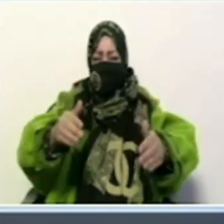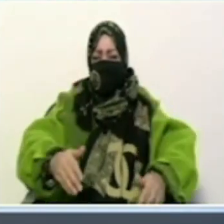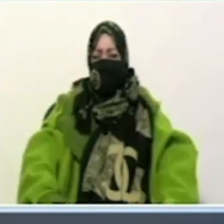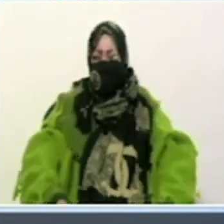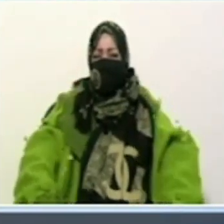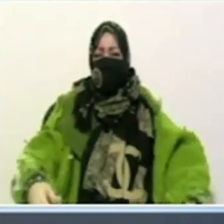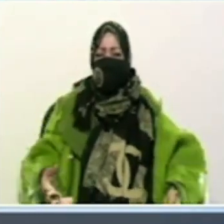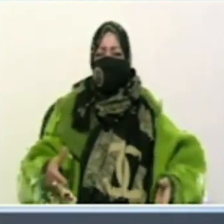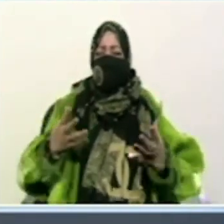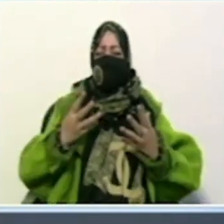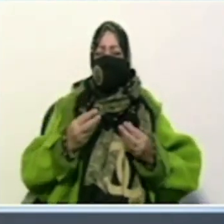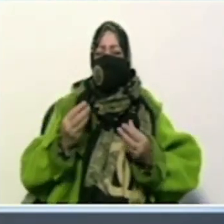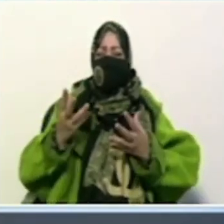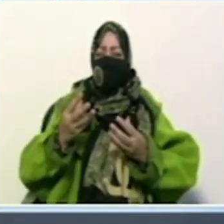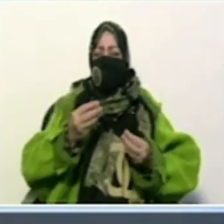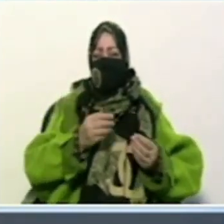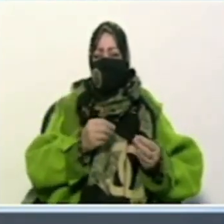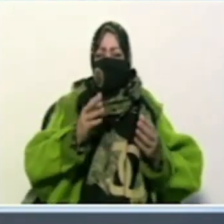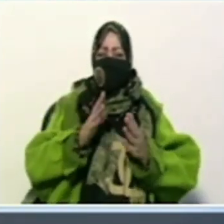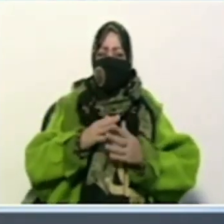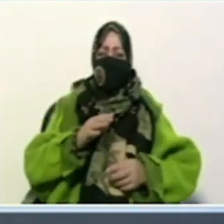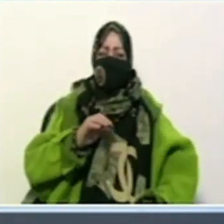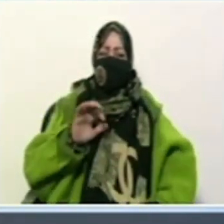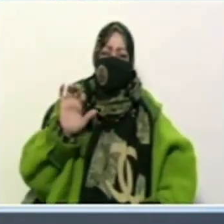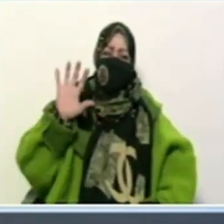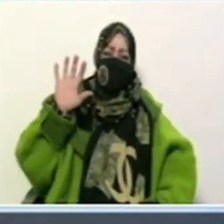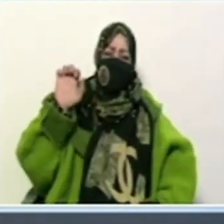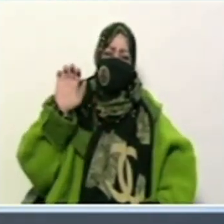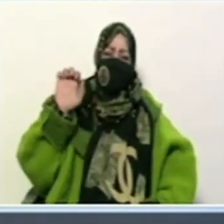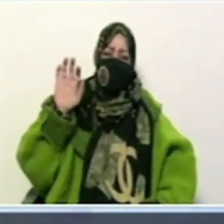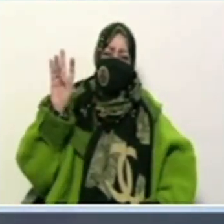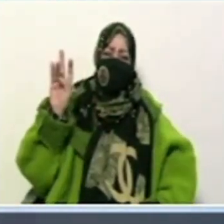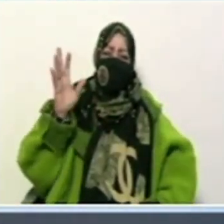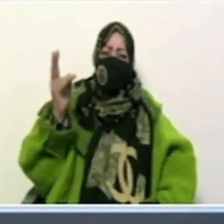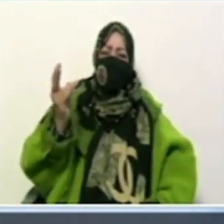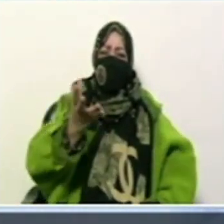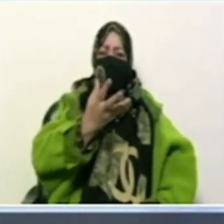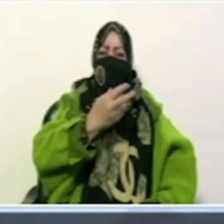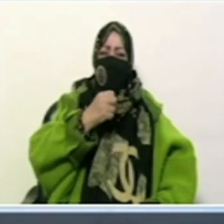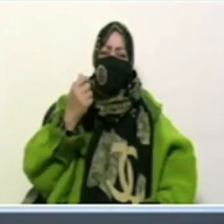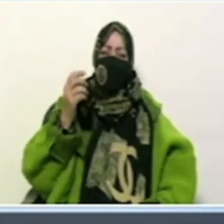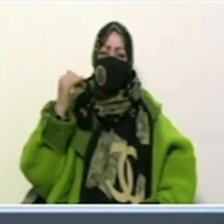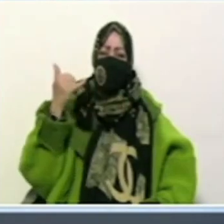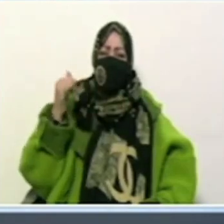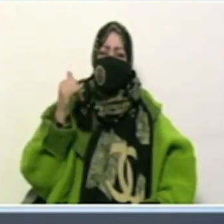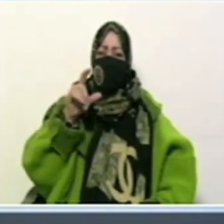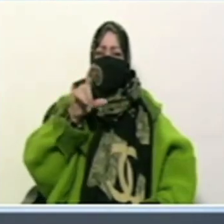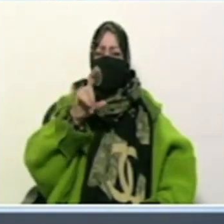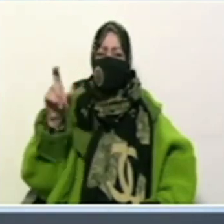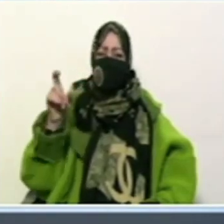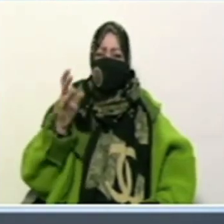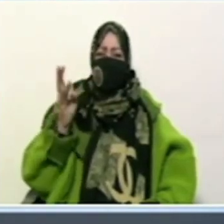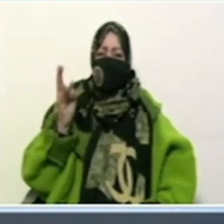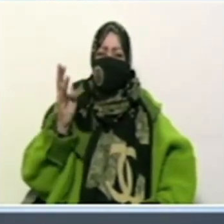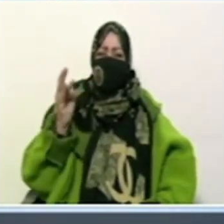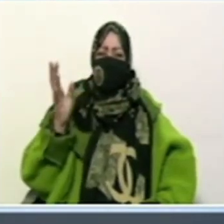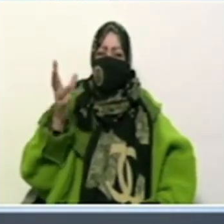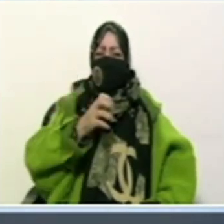النصرانية وتخلى أهل النصارى عن دينهم واتبعوا يعني الإلحاد،